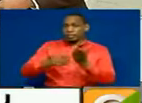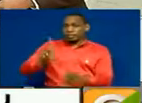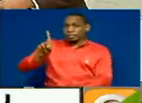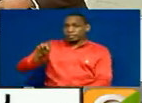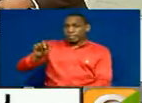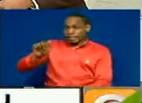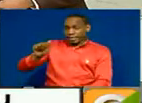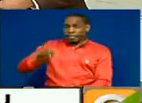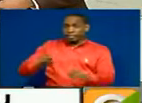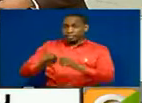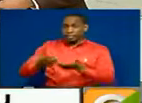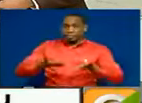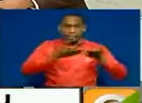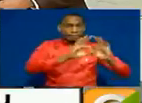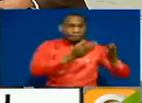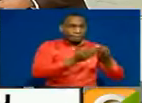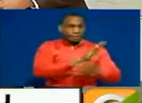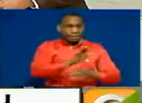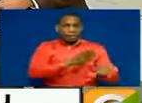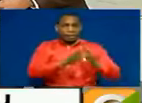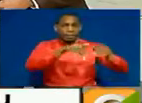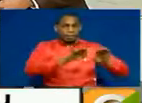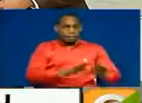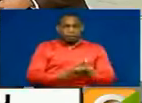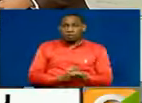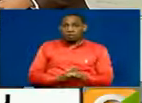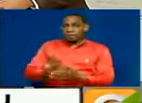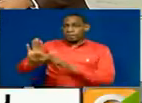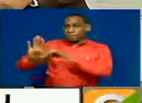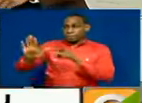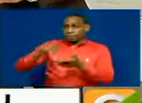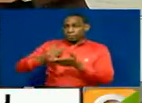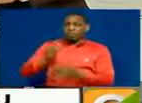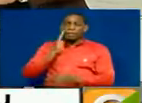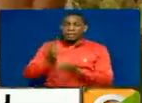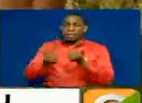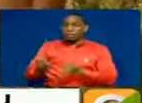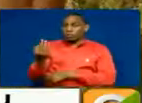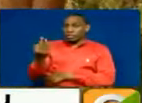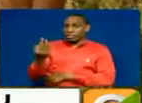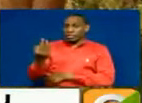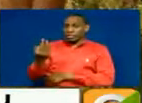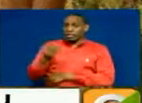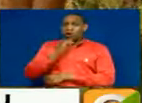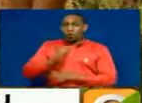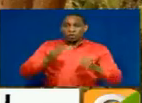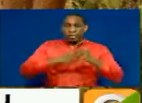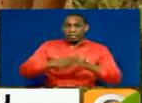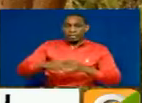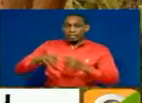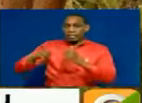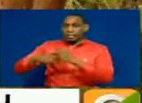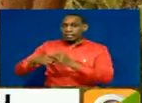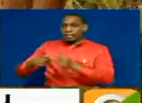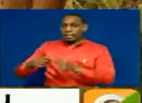ya mfumbojeni na kukabidhiwa familia zao kwa mazishi. Na mtano hao wakiwemo mama na watoto wake watatu wa miaka 9, 5 na miezi